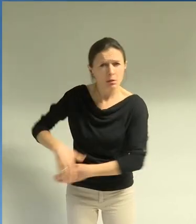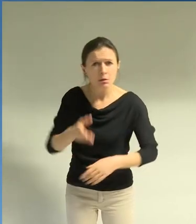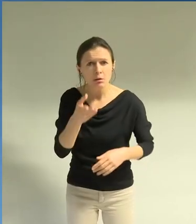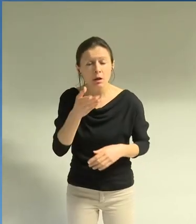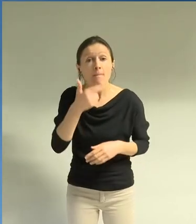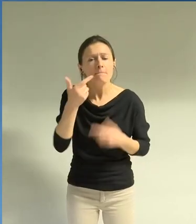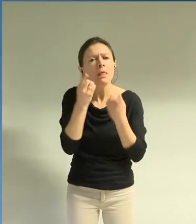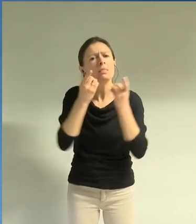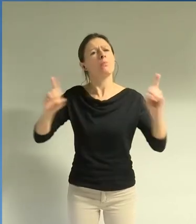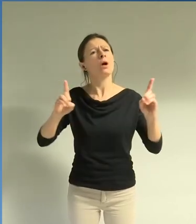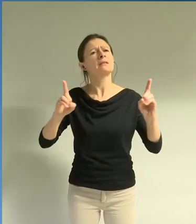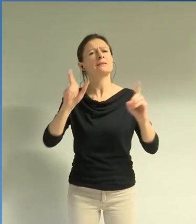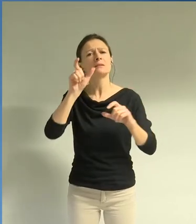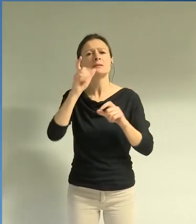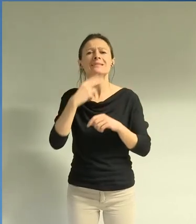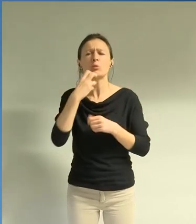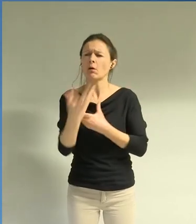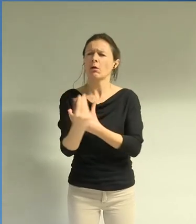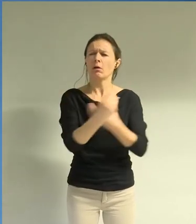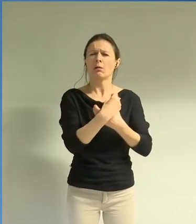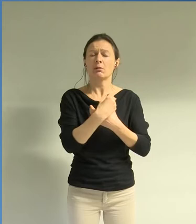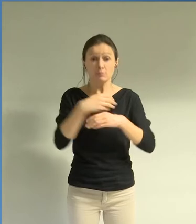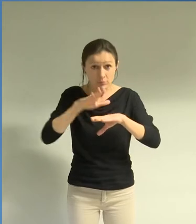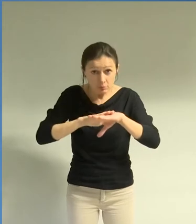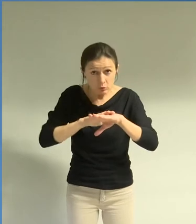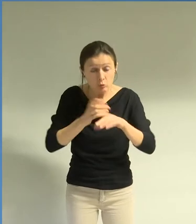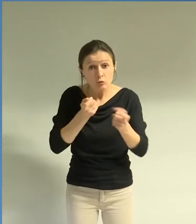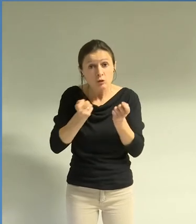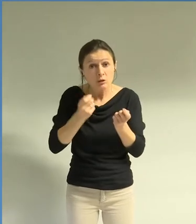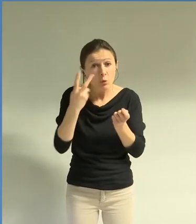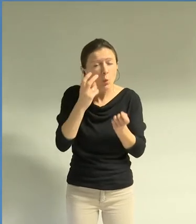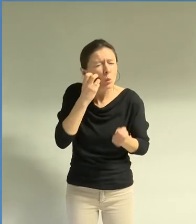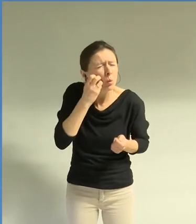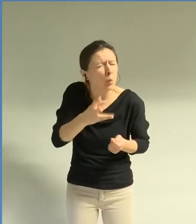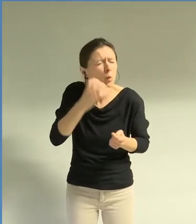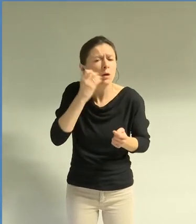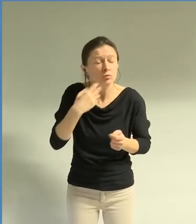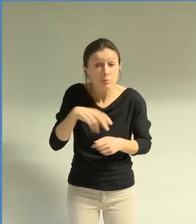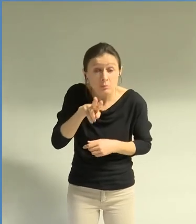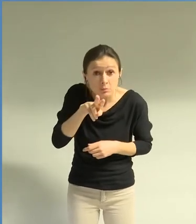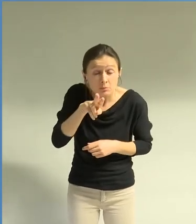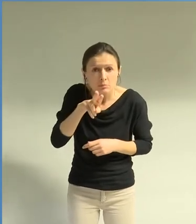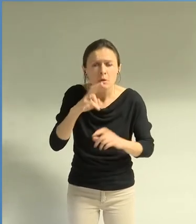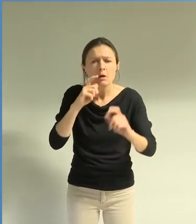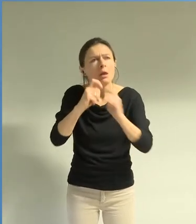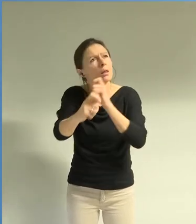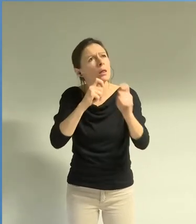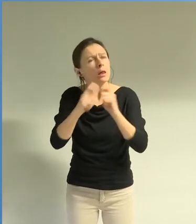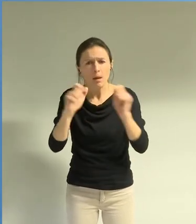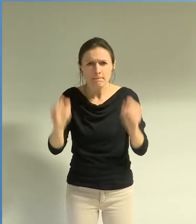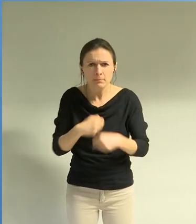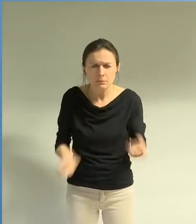citoyenne alors même que votre question nous montre chaque jour votre incapacité à dialoguer à co-construire